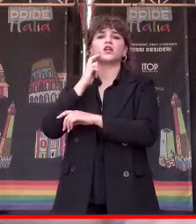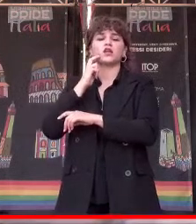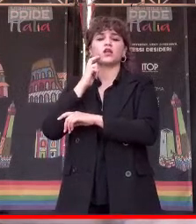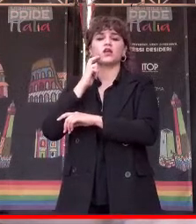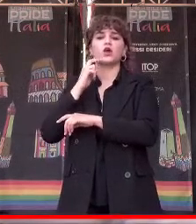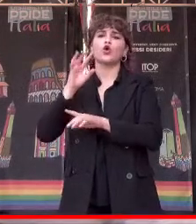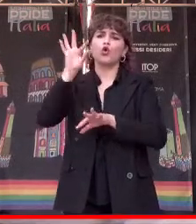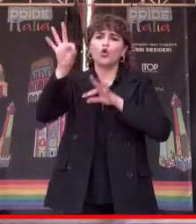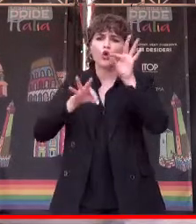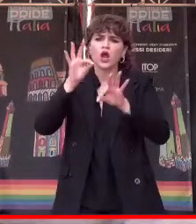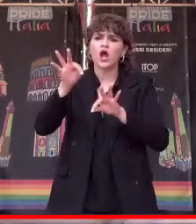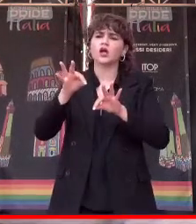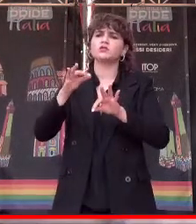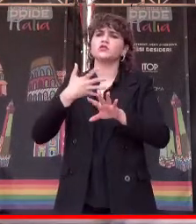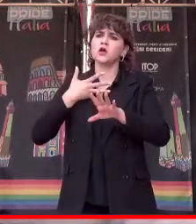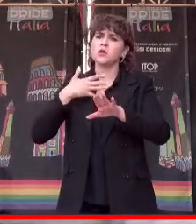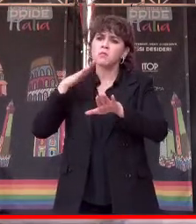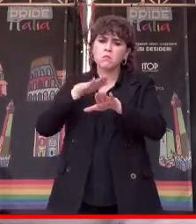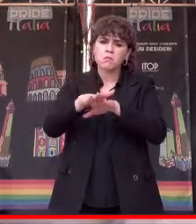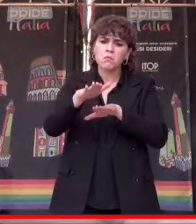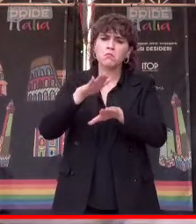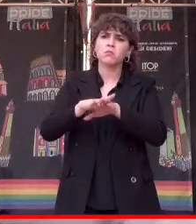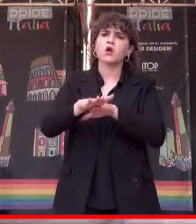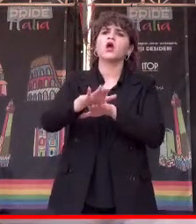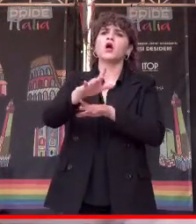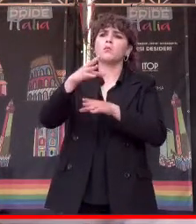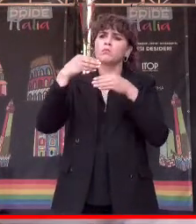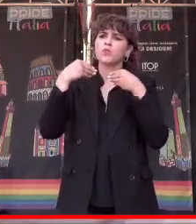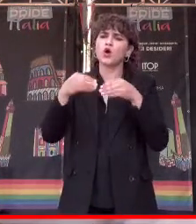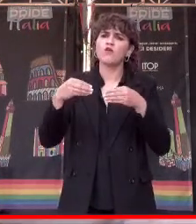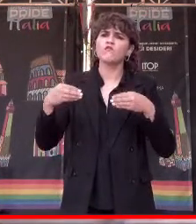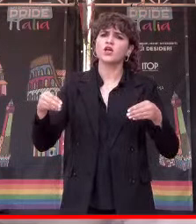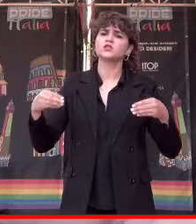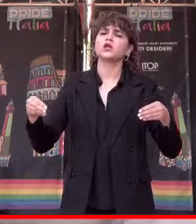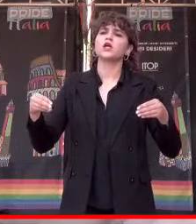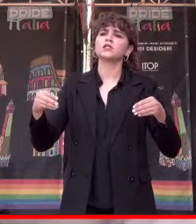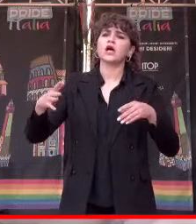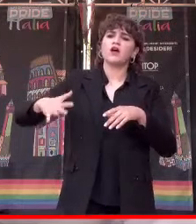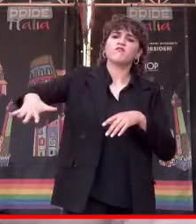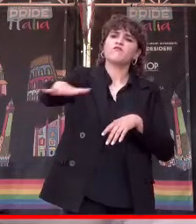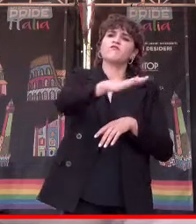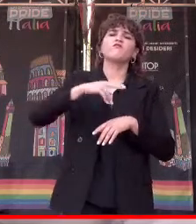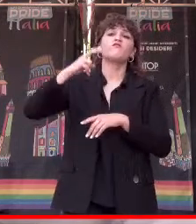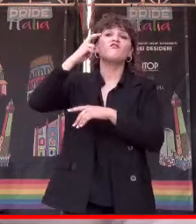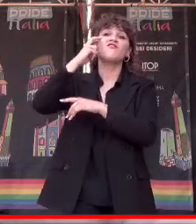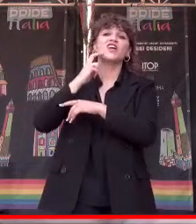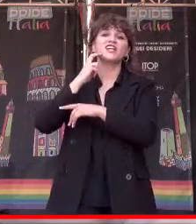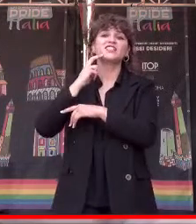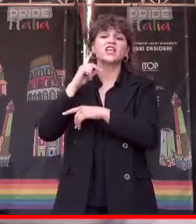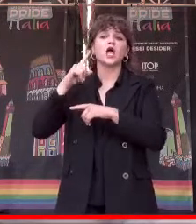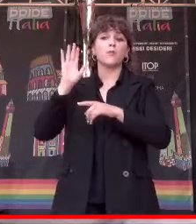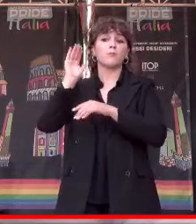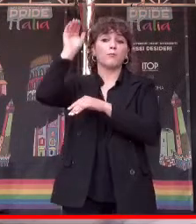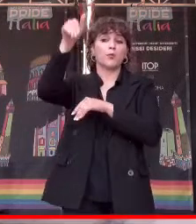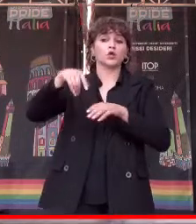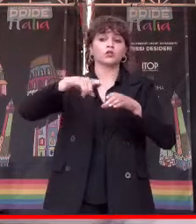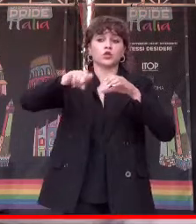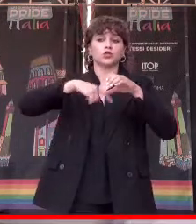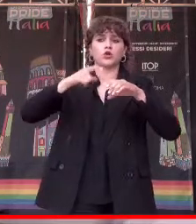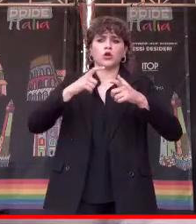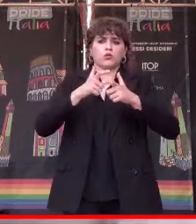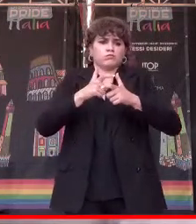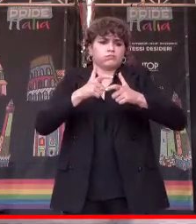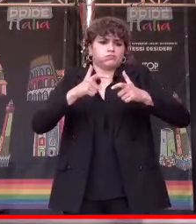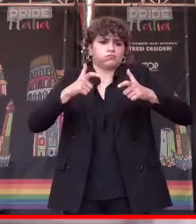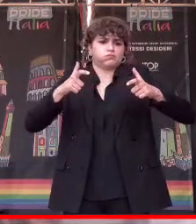professionalità il verde di Monterotondo, che è estremamente esteso. Però io quello che voglio dire è che bisogna stare